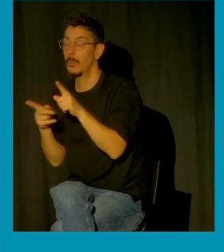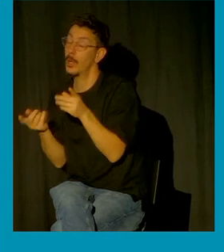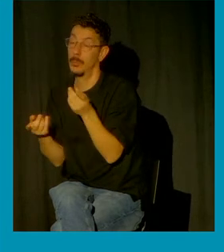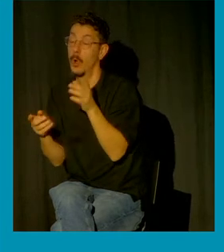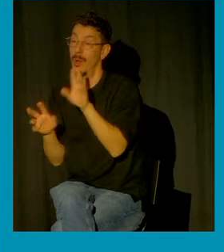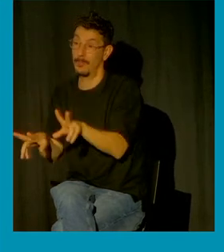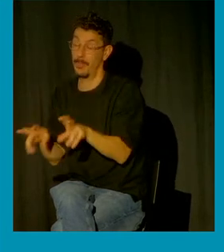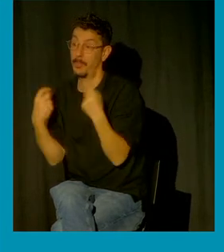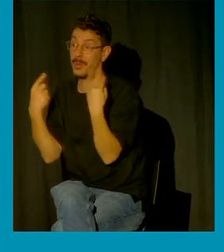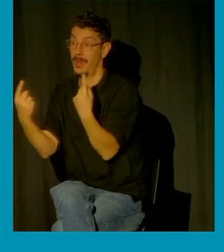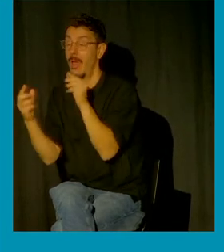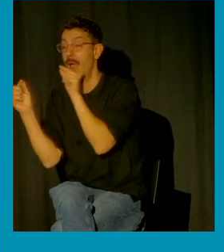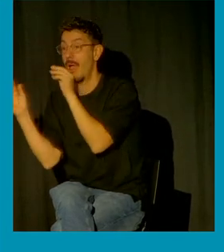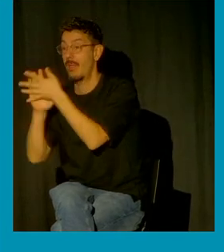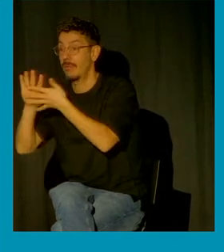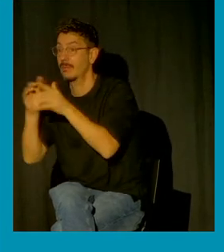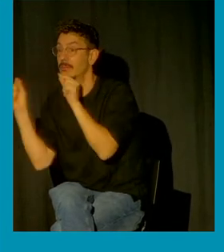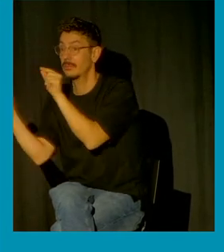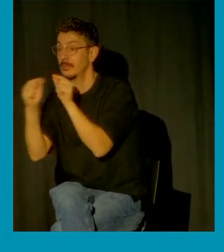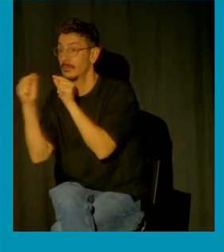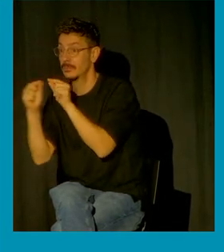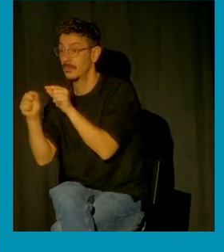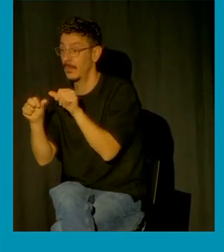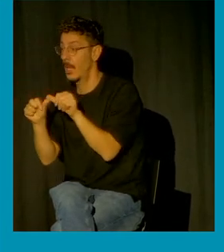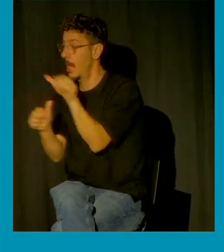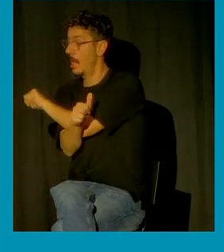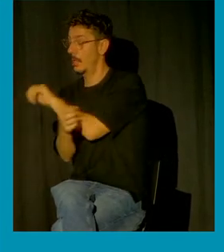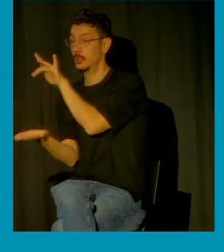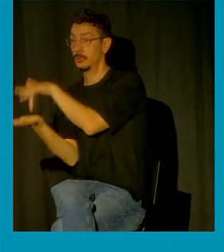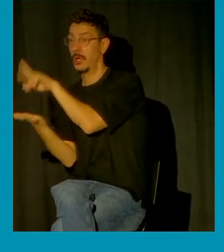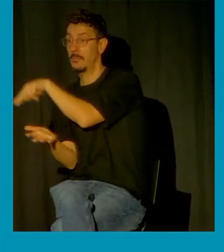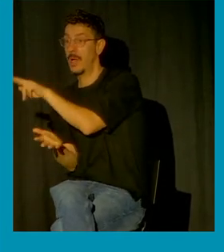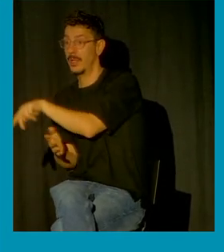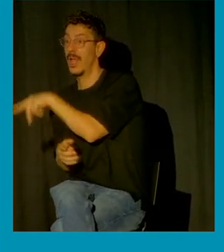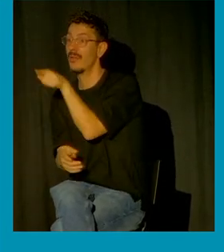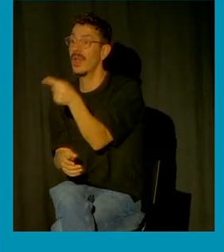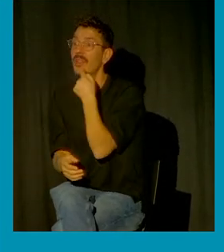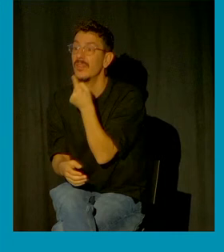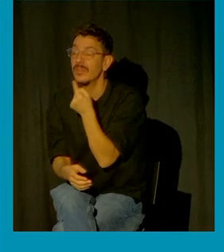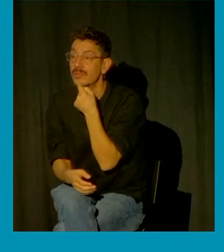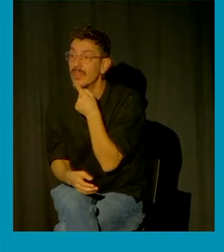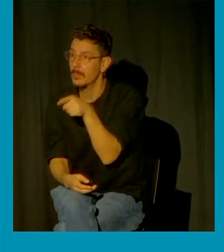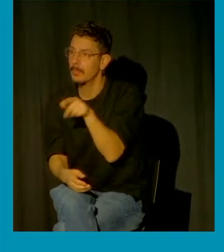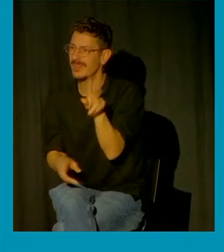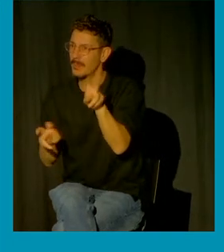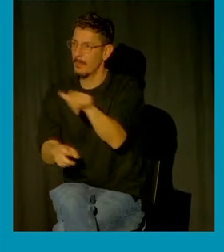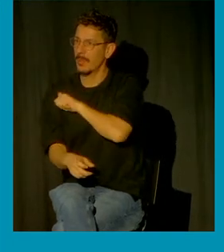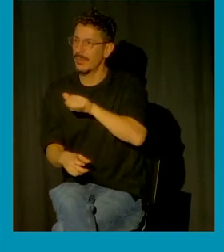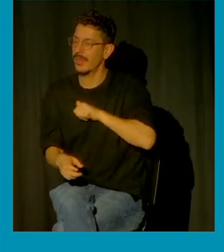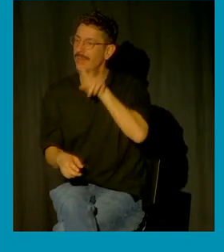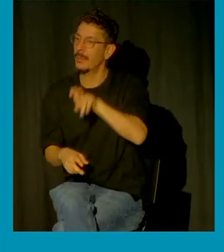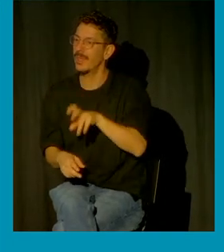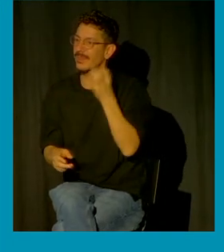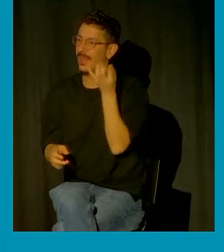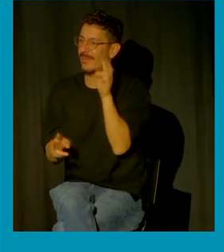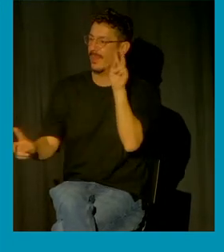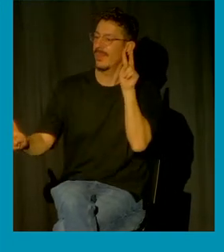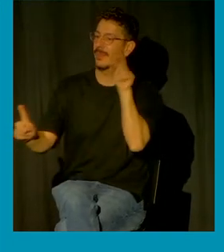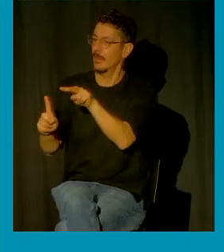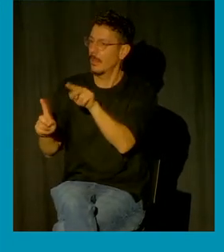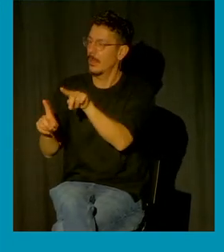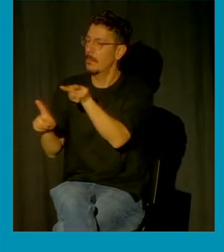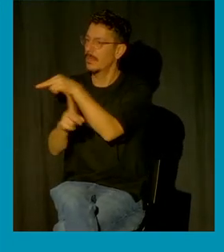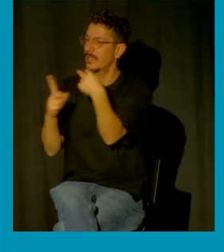ningú havia dit que és que la privacitat també s'ha d'estudiar en perspectiva de gènere perquè en funció de l'edat